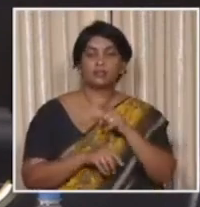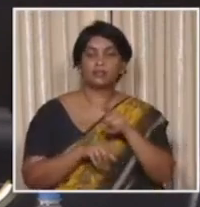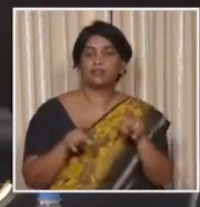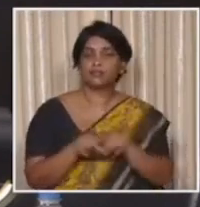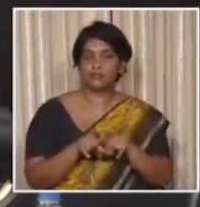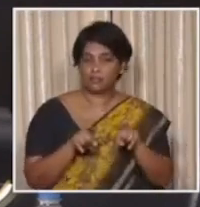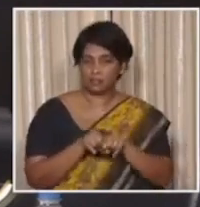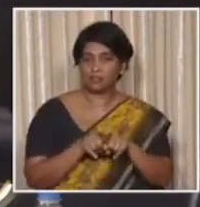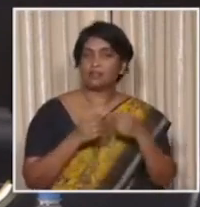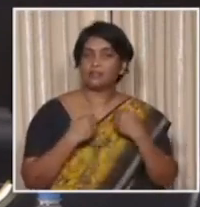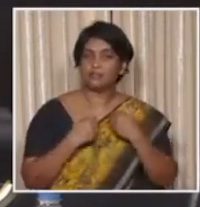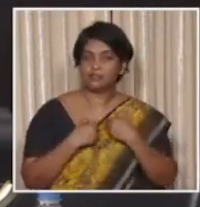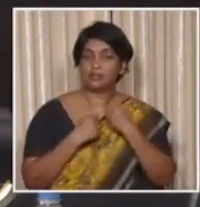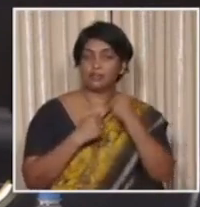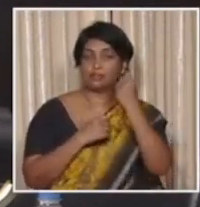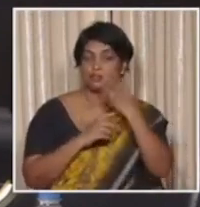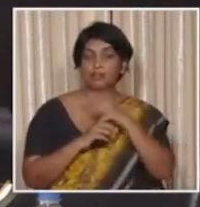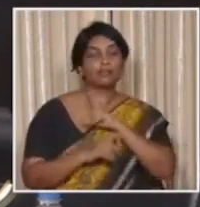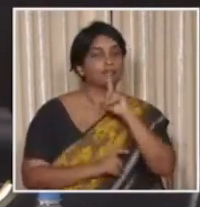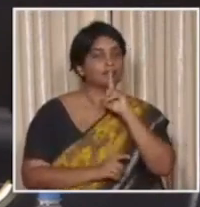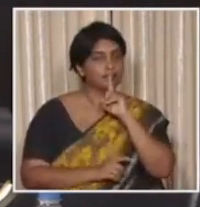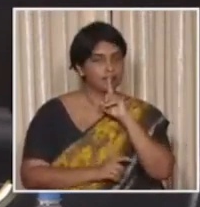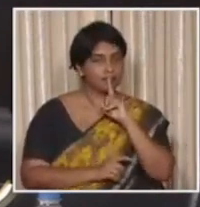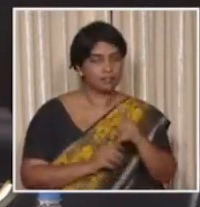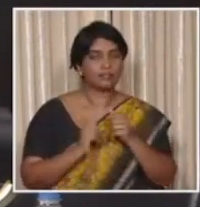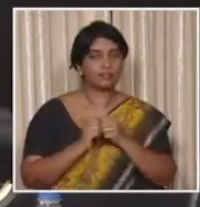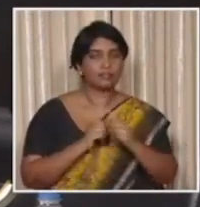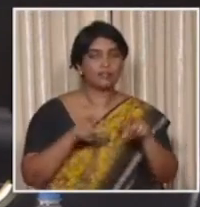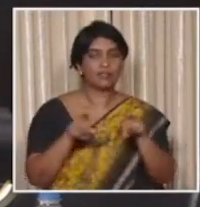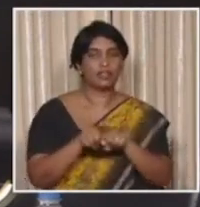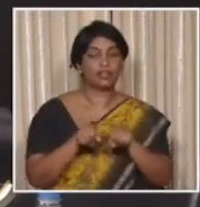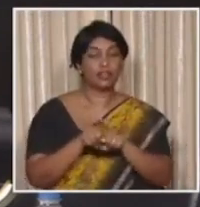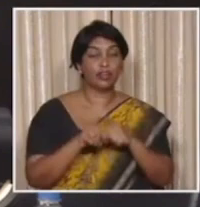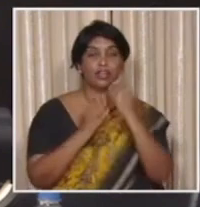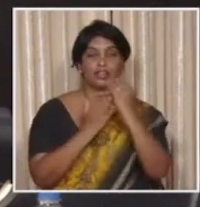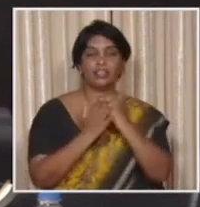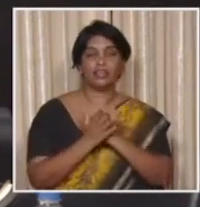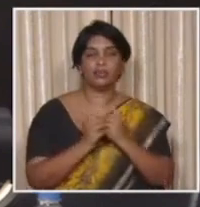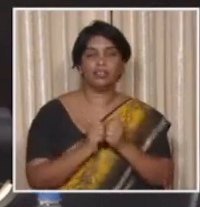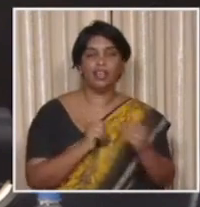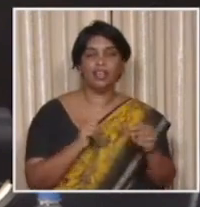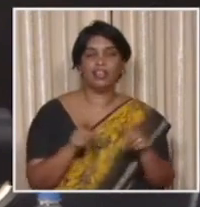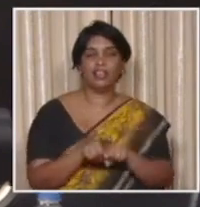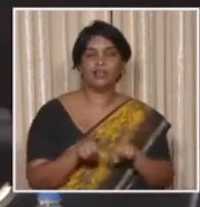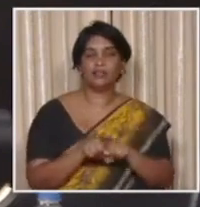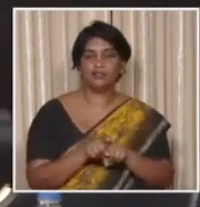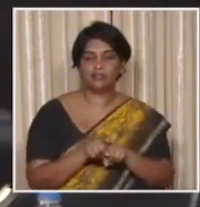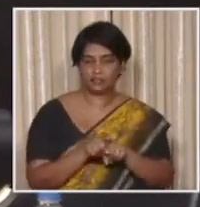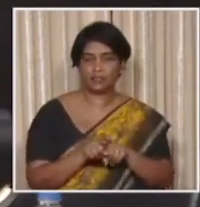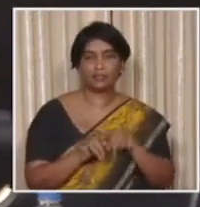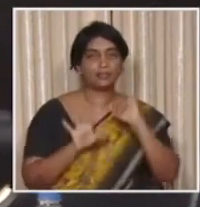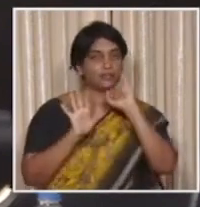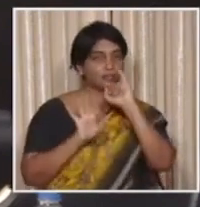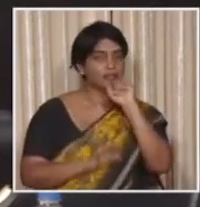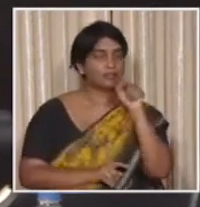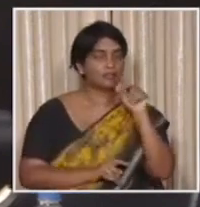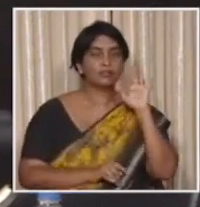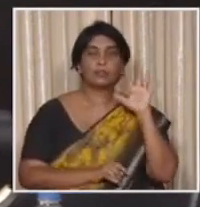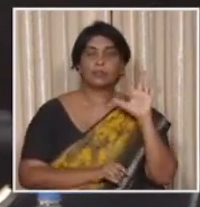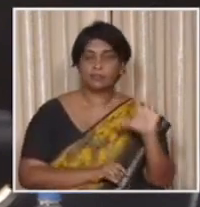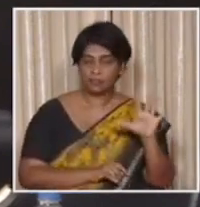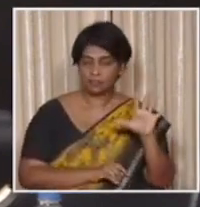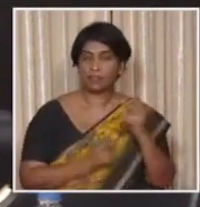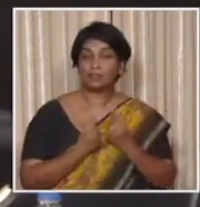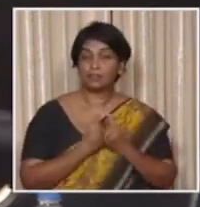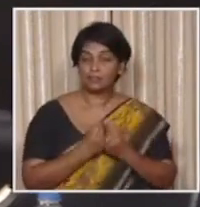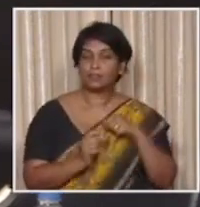නිසා අපිට මේ ගණන් කියනකොට මෙතන ඇවිල්ලා විවාද කරනකොට අපි පොඩ්ඩක් තේරුම් ගන්න ඕනේ 106.5ක